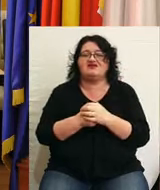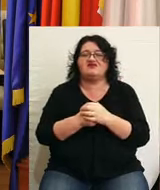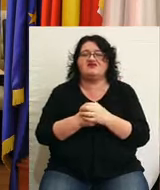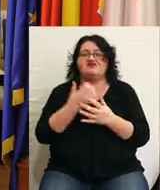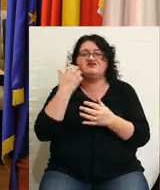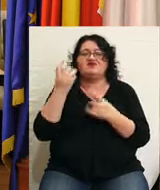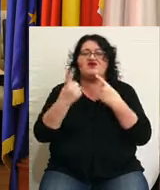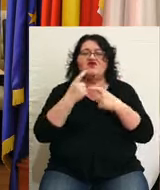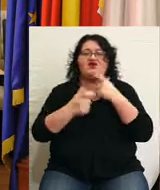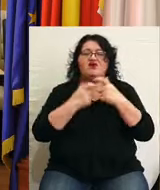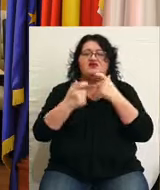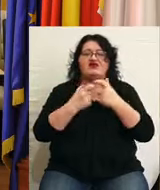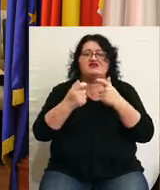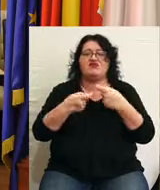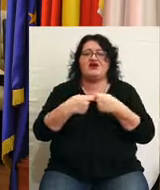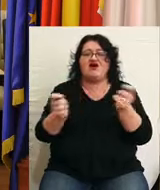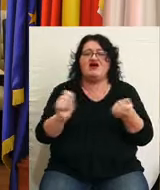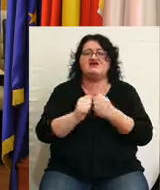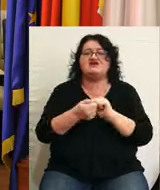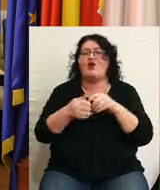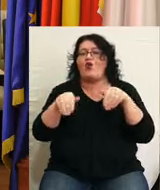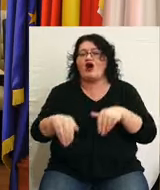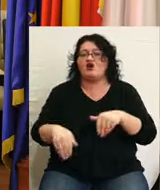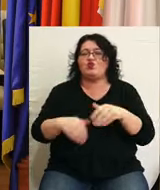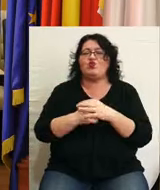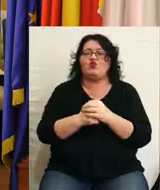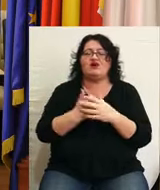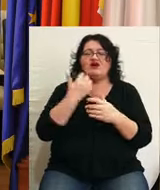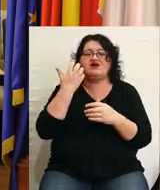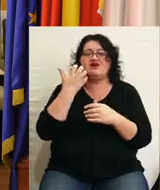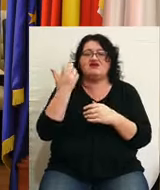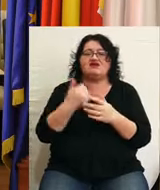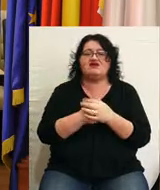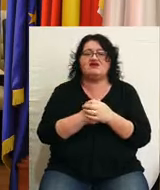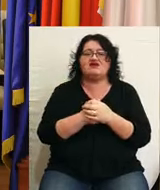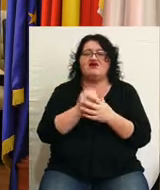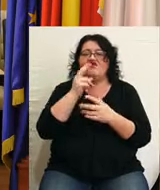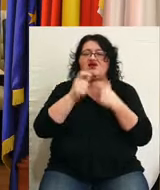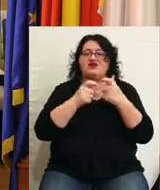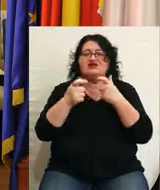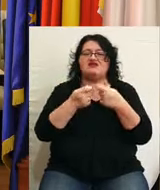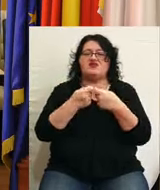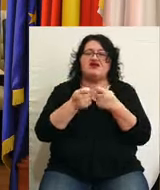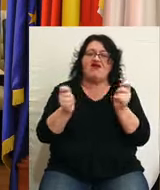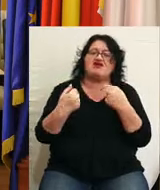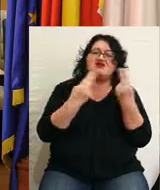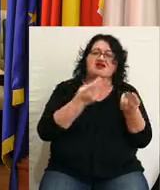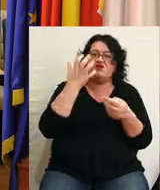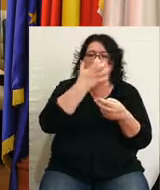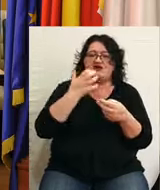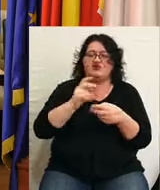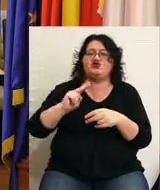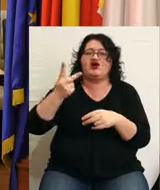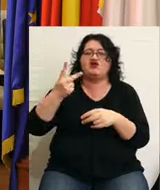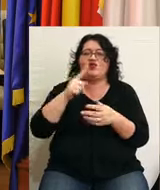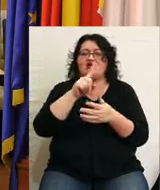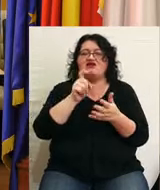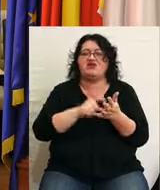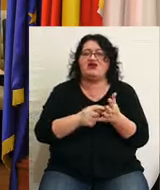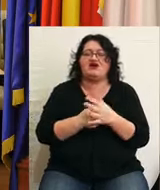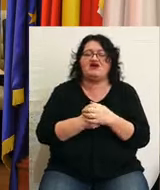Atunci când vorbeau exclusiv de gaz sau acum când vorbesc de cărbune? Asta ar fi prima întrebare. A